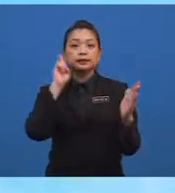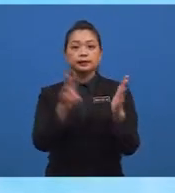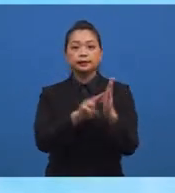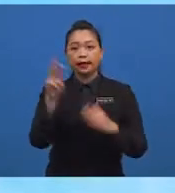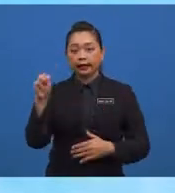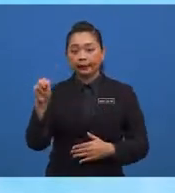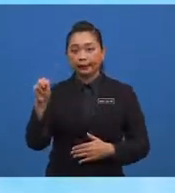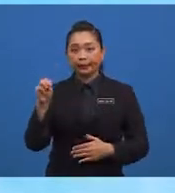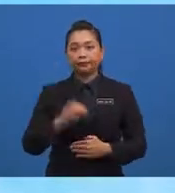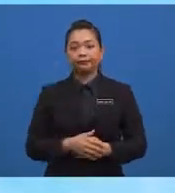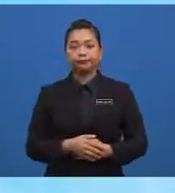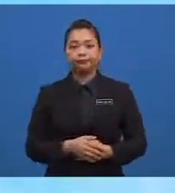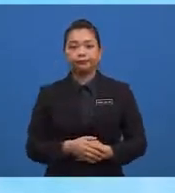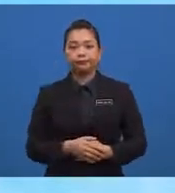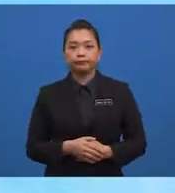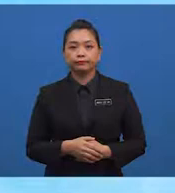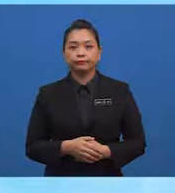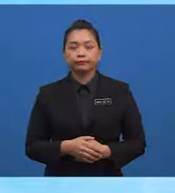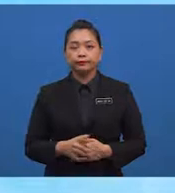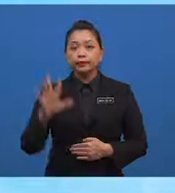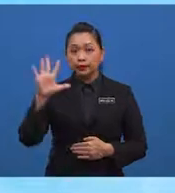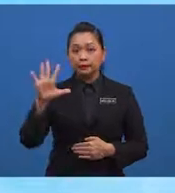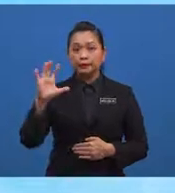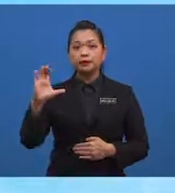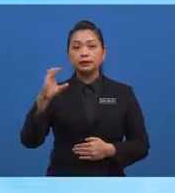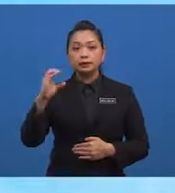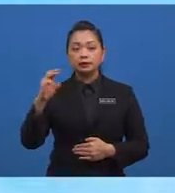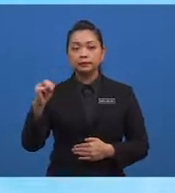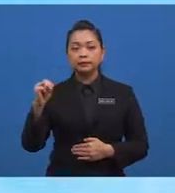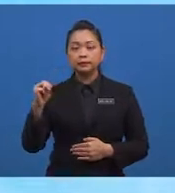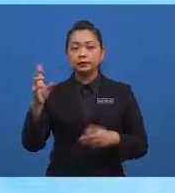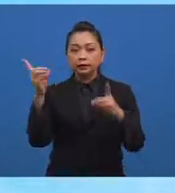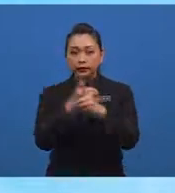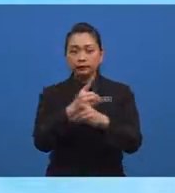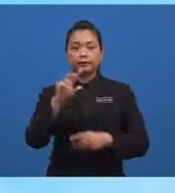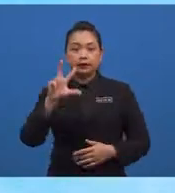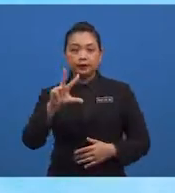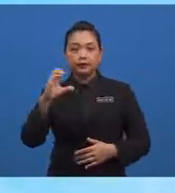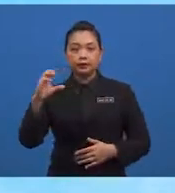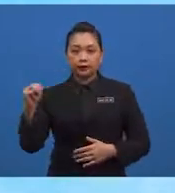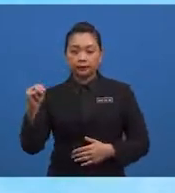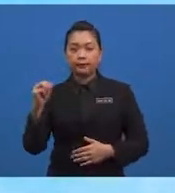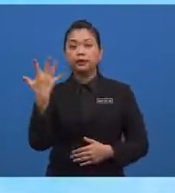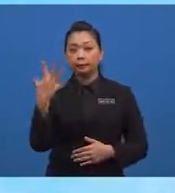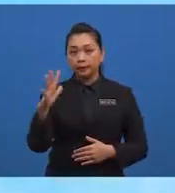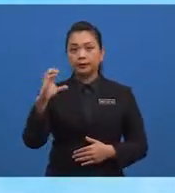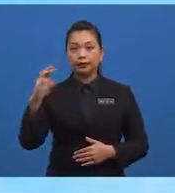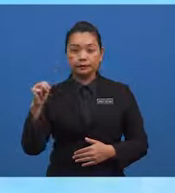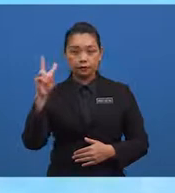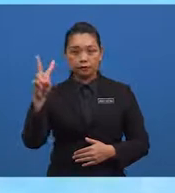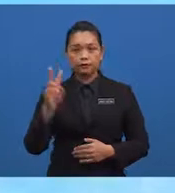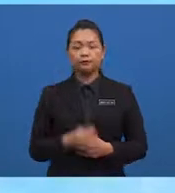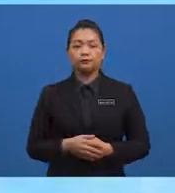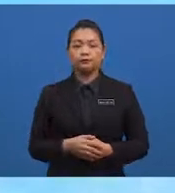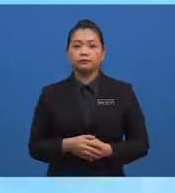5 cm darab 3 cm. Jawapannya ialah 15 cm